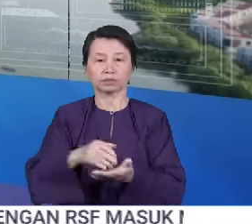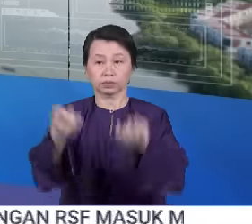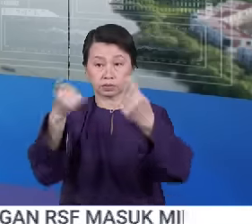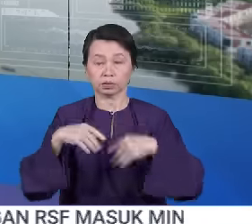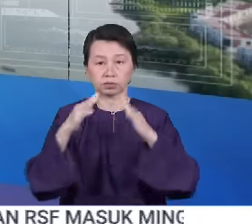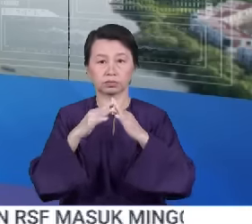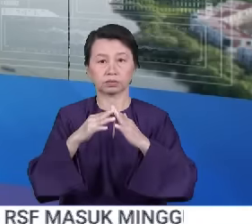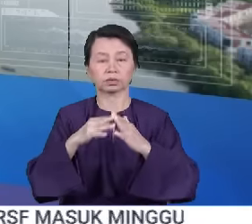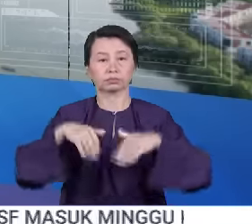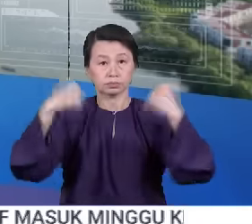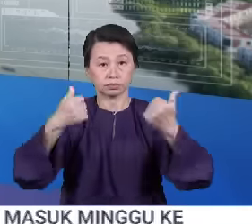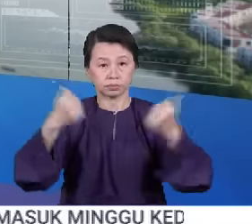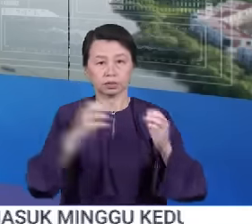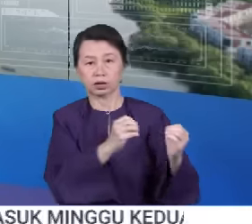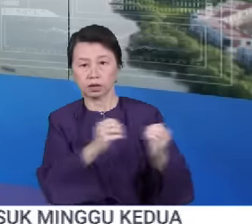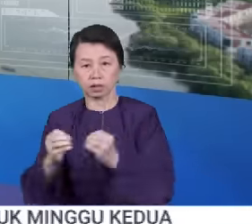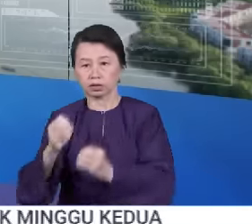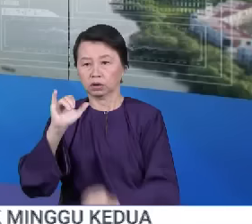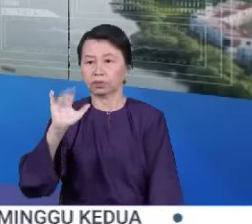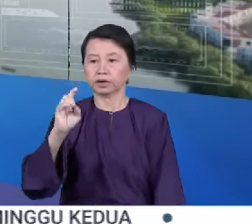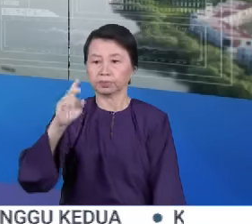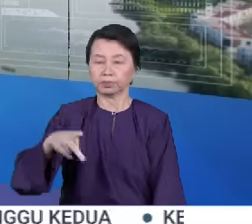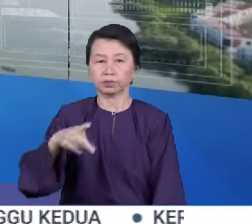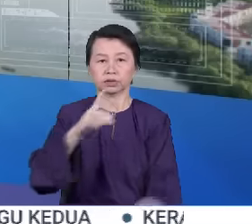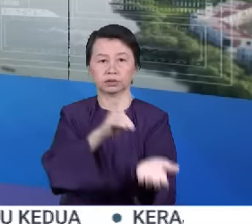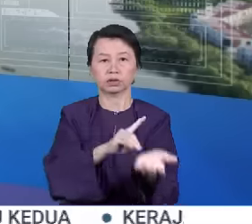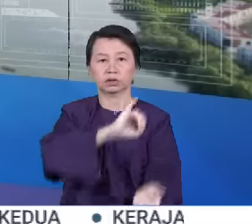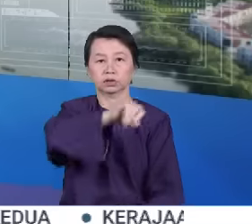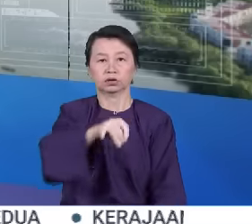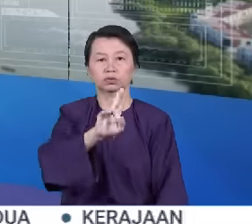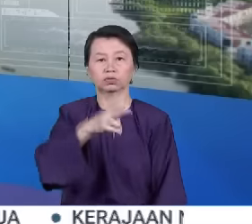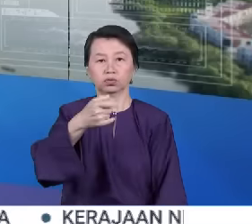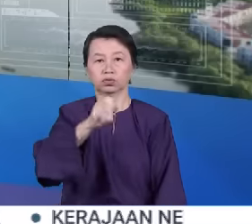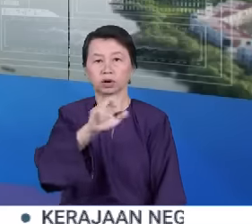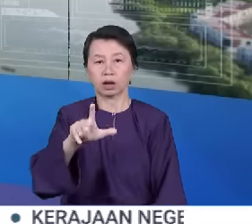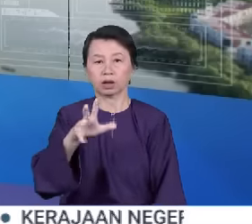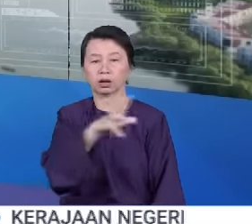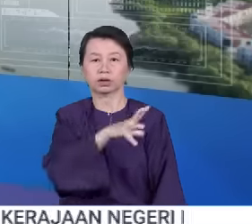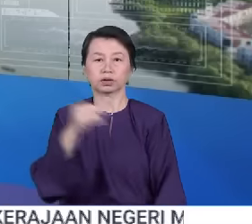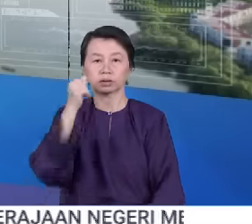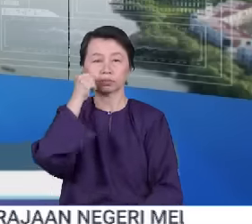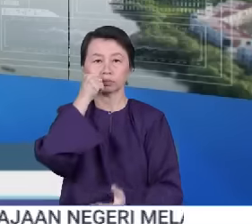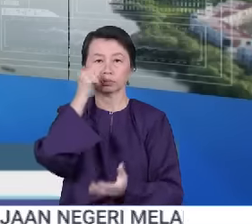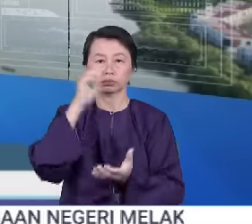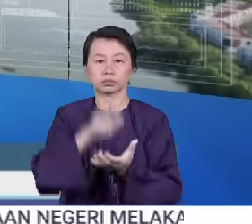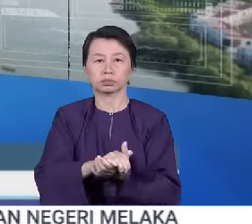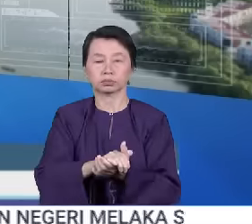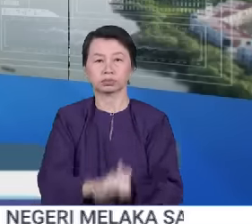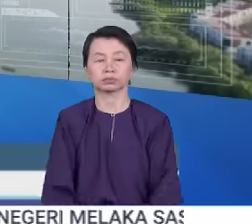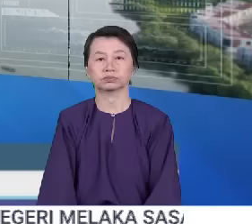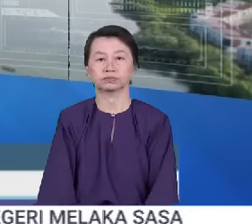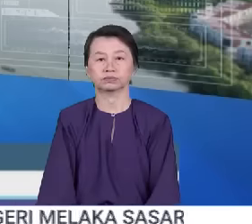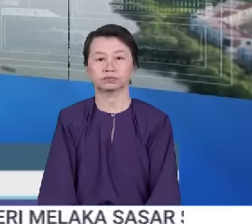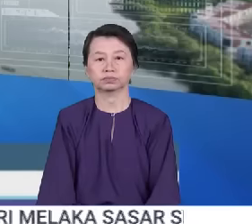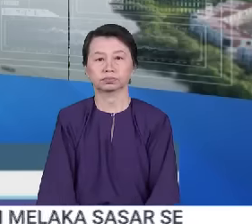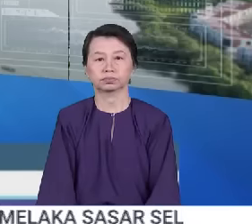terbuka Aidilfitri. Anjuran yang dipertua Negeri Sabah Tun Dr. Johar Mahirudin dan isteri Toh Puan Dr. Nolidah Tan Sri RM